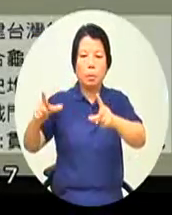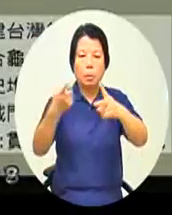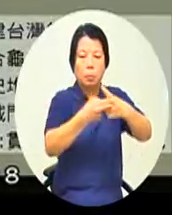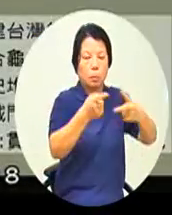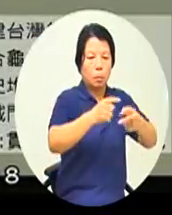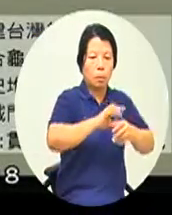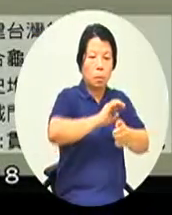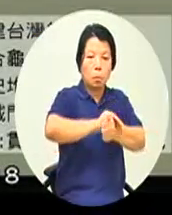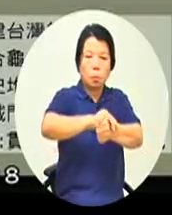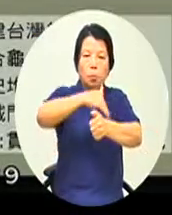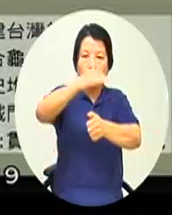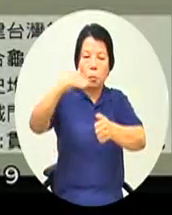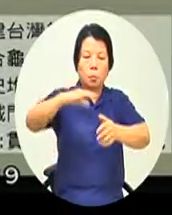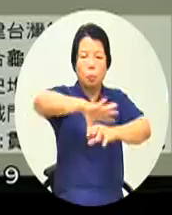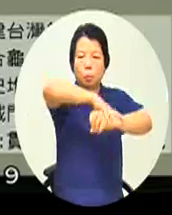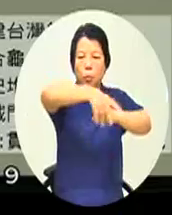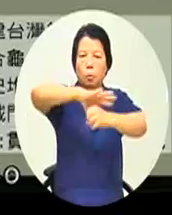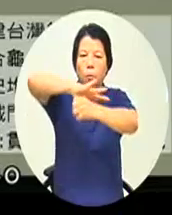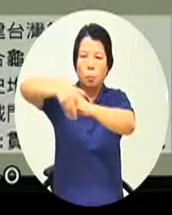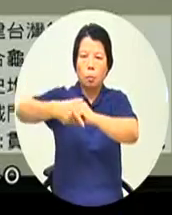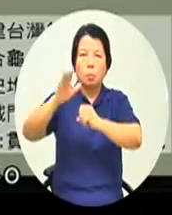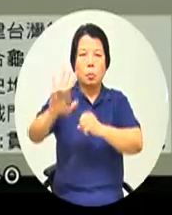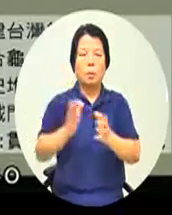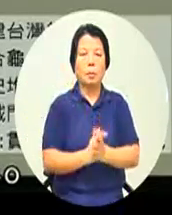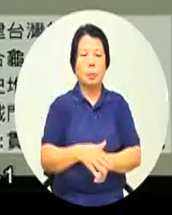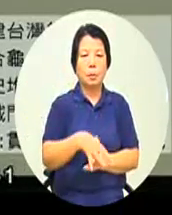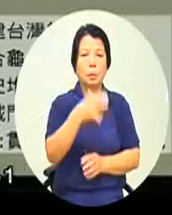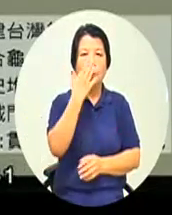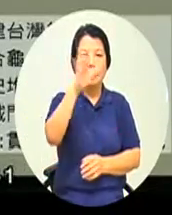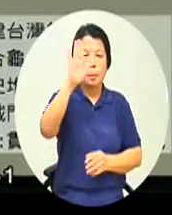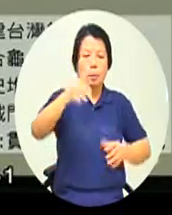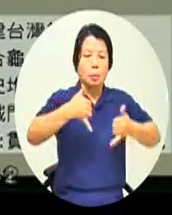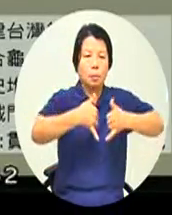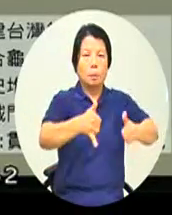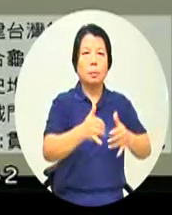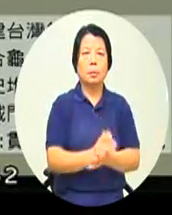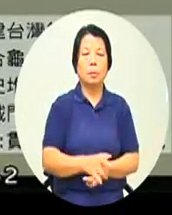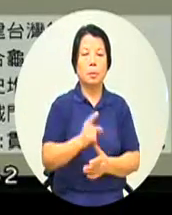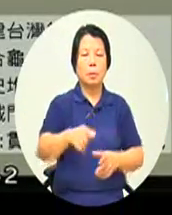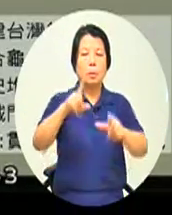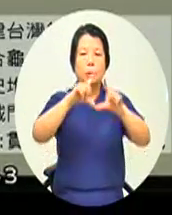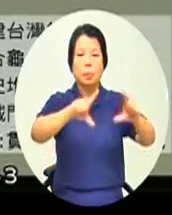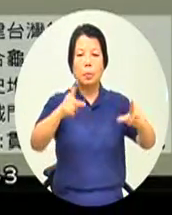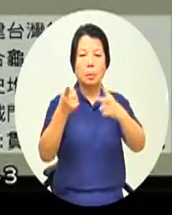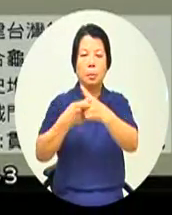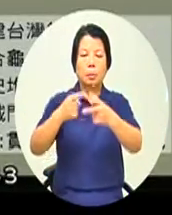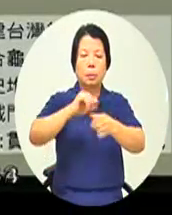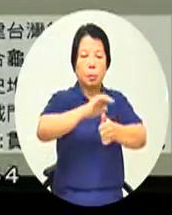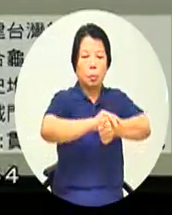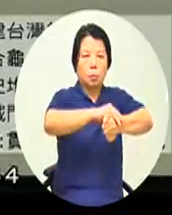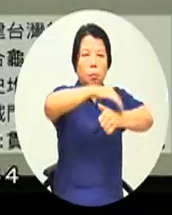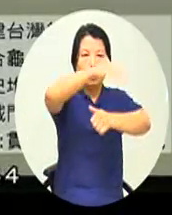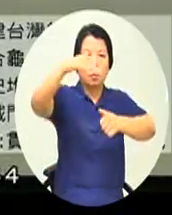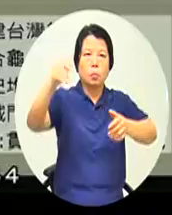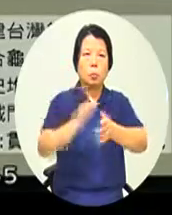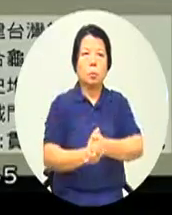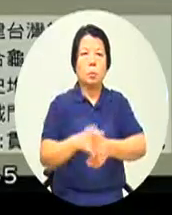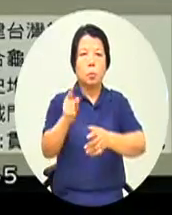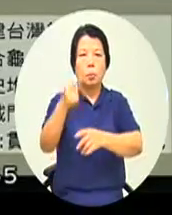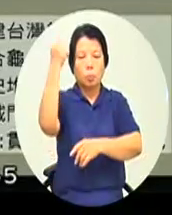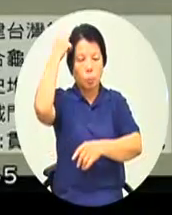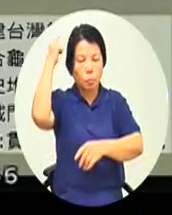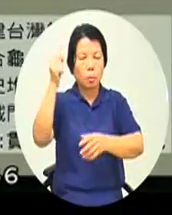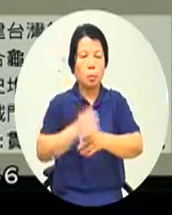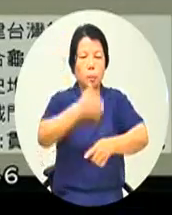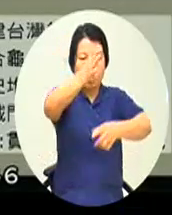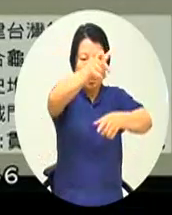但是这个后来这个胜利路把这个大龟山跟小龟山从中间，这个是龟的头哈，从中间就切掉